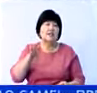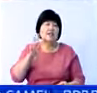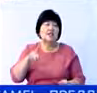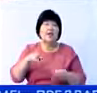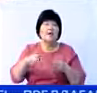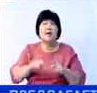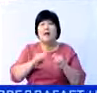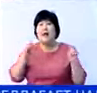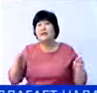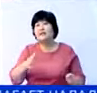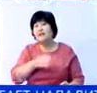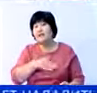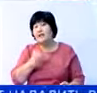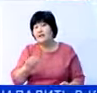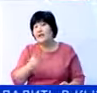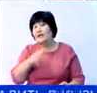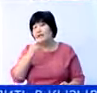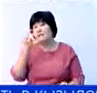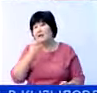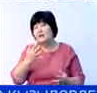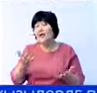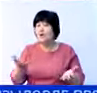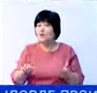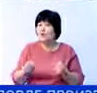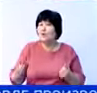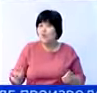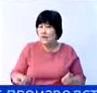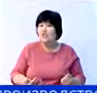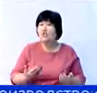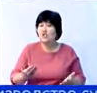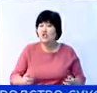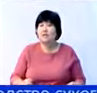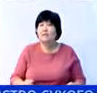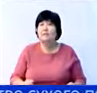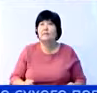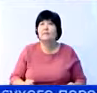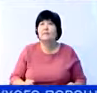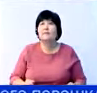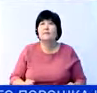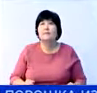операции на открытом сердце. За этими цифрами спасенные жизни. Айгерим Курмангали,